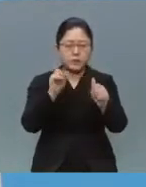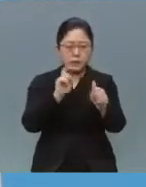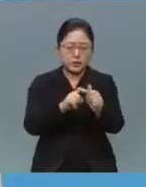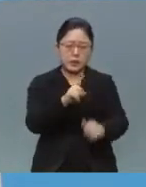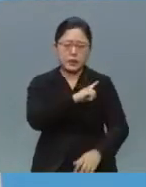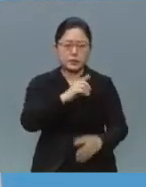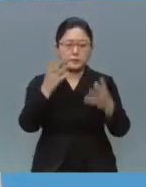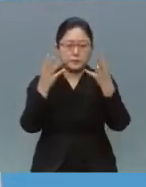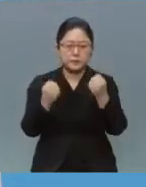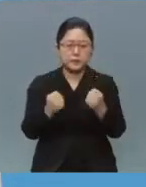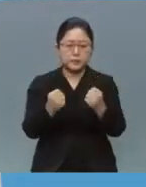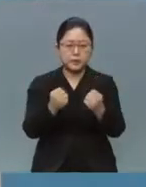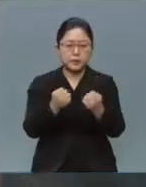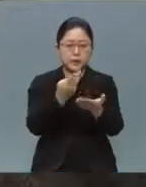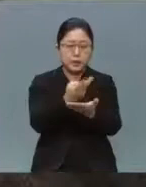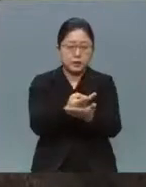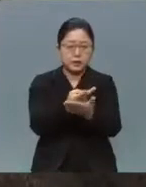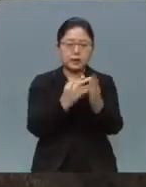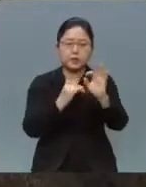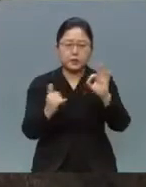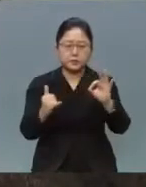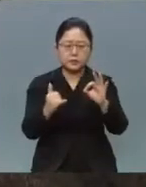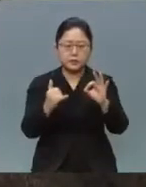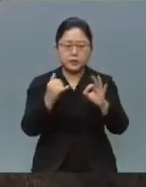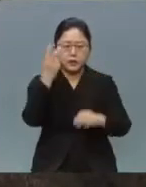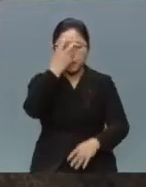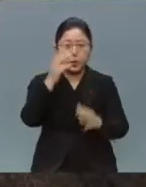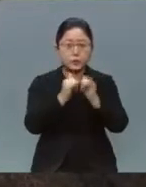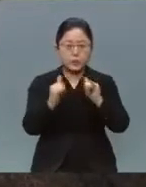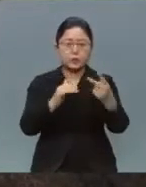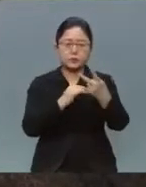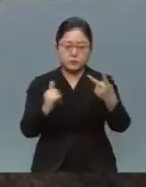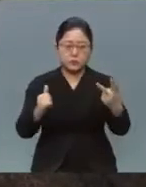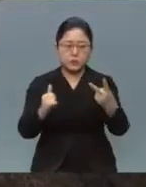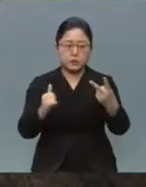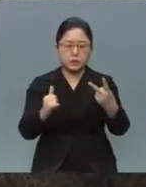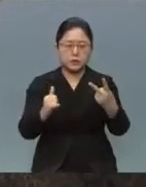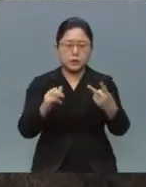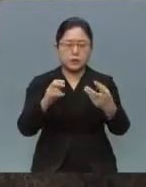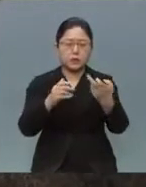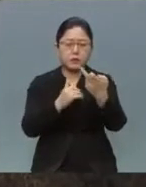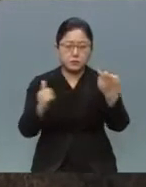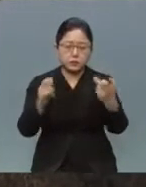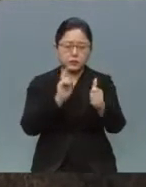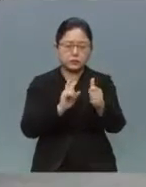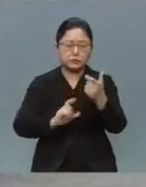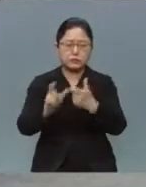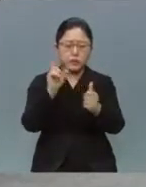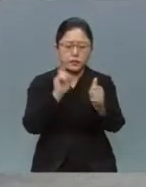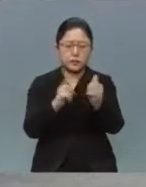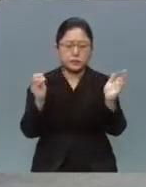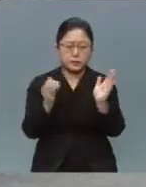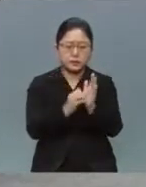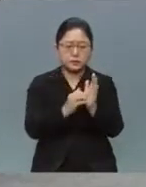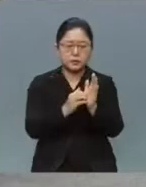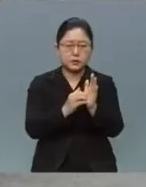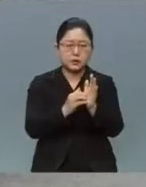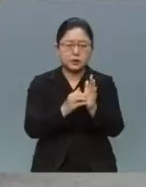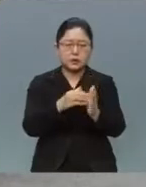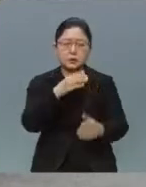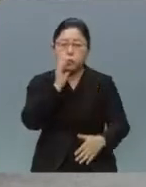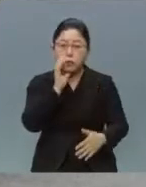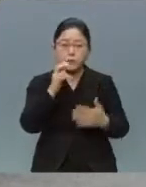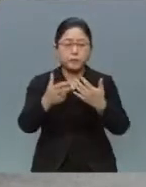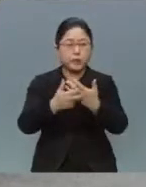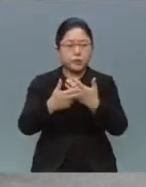가장 많았는데요. 요양원 입소자 10명과 보호사 2명 등 12명이 추가로 확진 판정을 받으면서 요양원